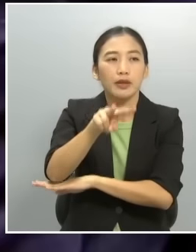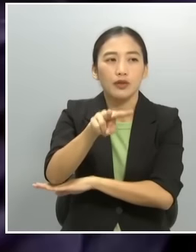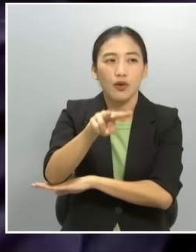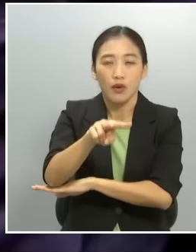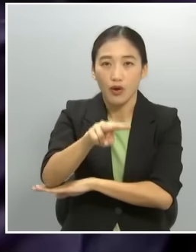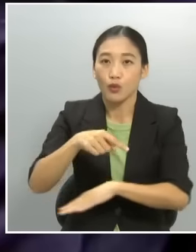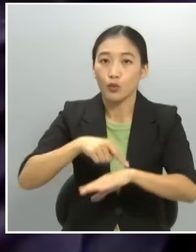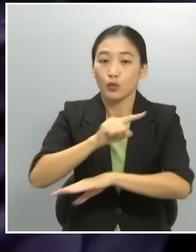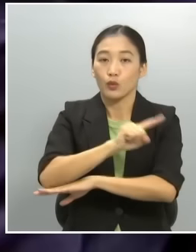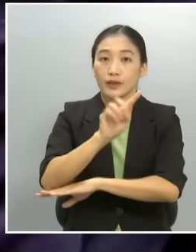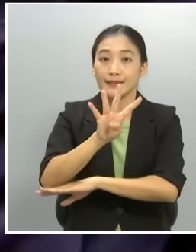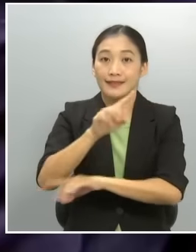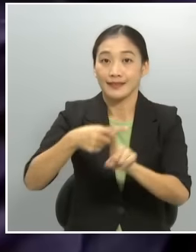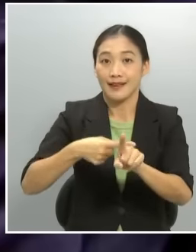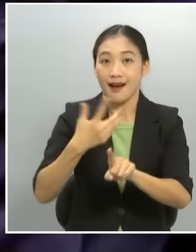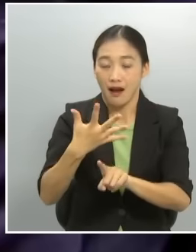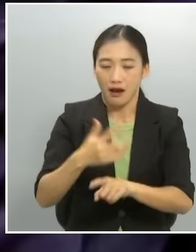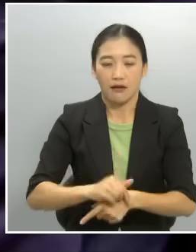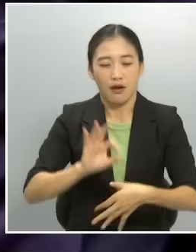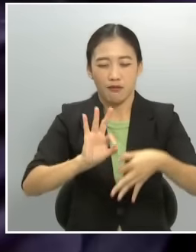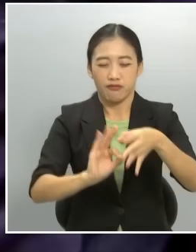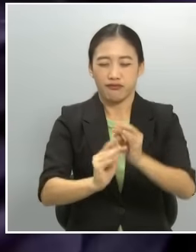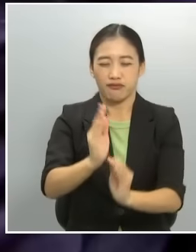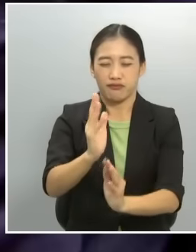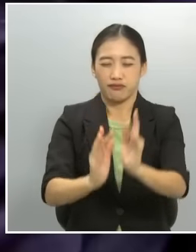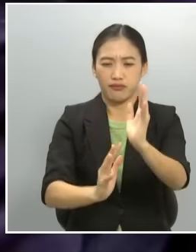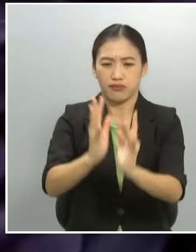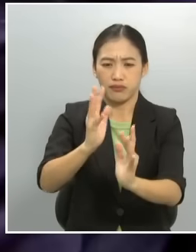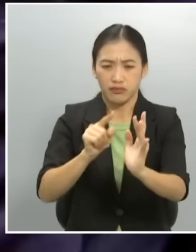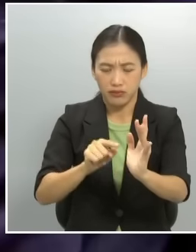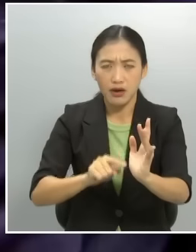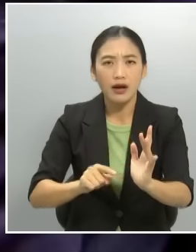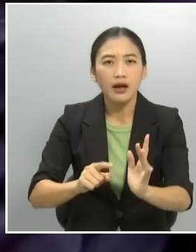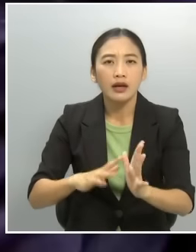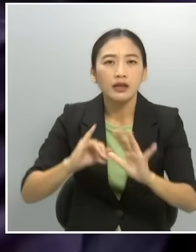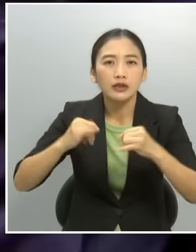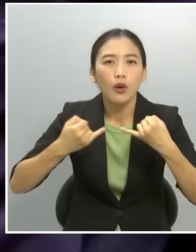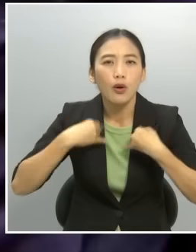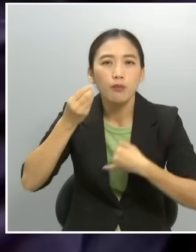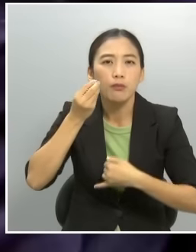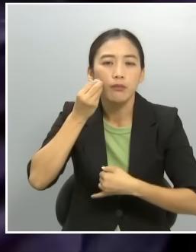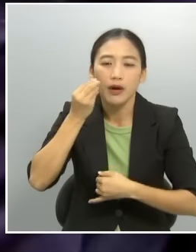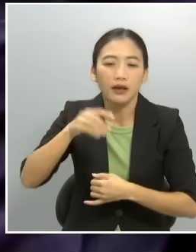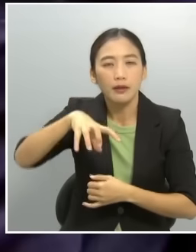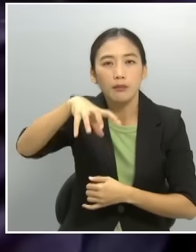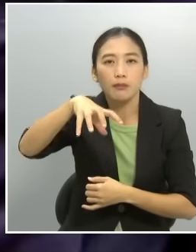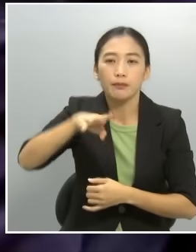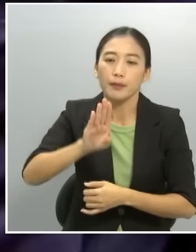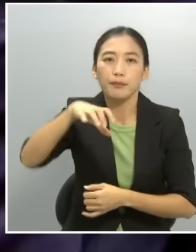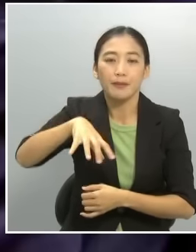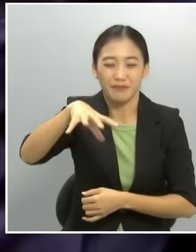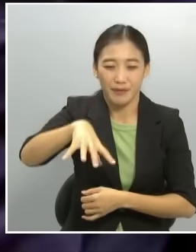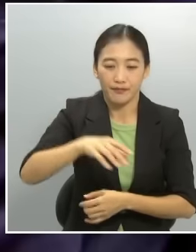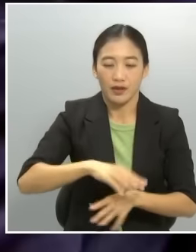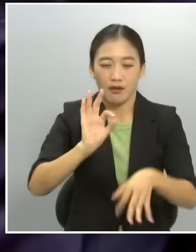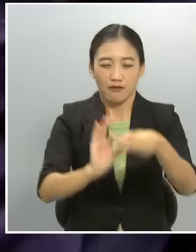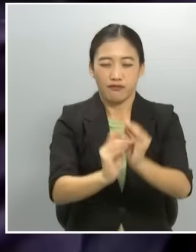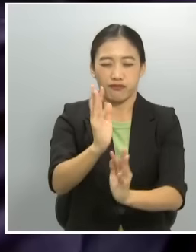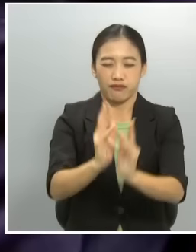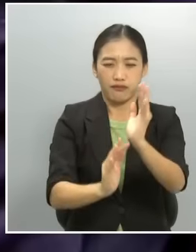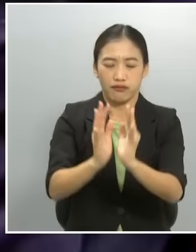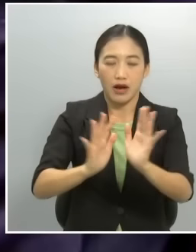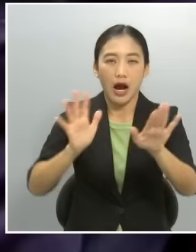นนี้แหละครับแล้วต้นเพลิงเนี่ยมันมาจากห้องควบคุมไฟฟ้าก็เลยทำให้ระบบไฟฟ้าแล้วก็กล้องวงจรปิดเนี่ยมันไม่ทำงานนะครับผู้คนภ